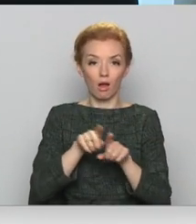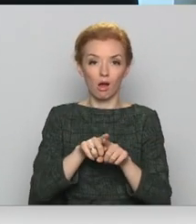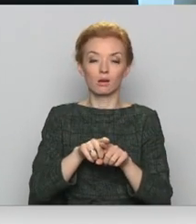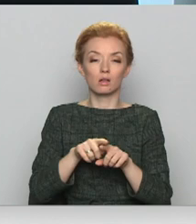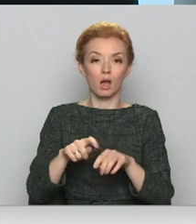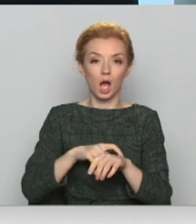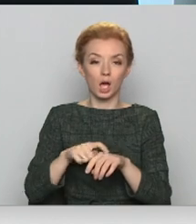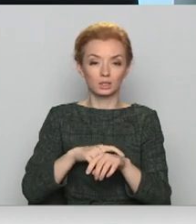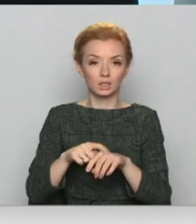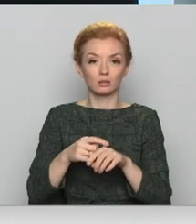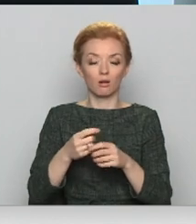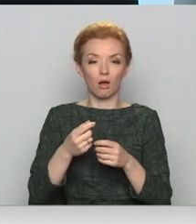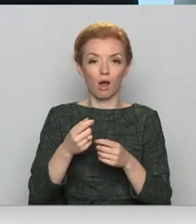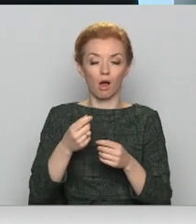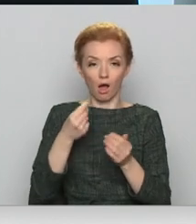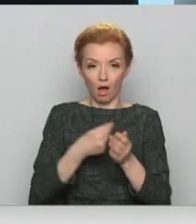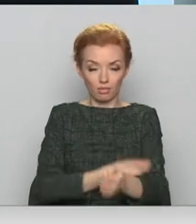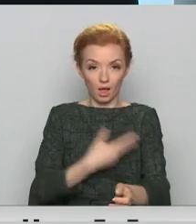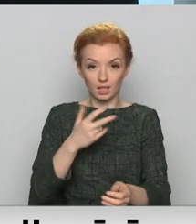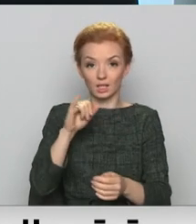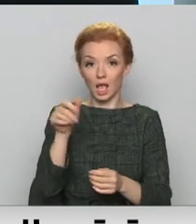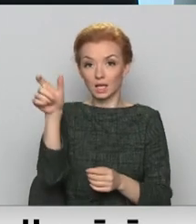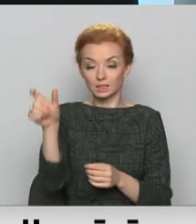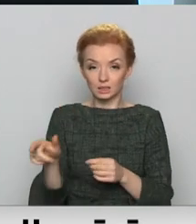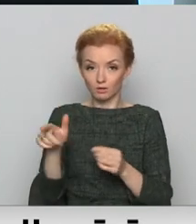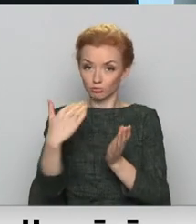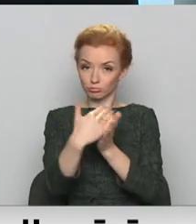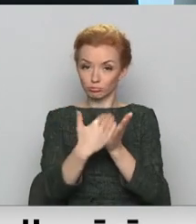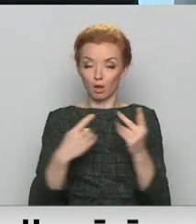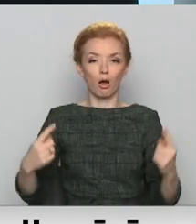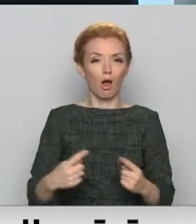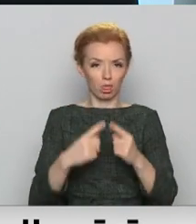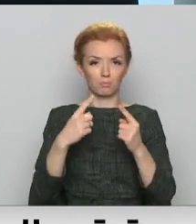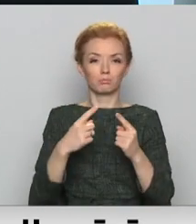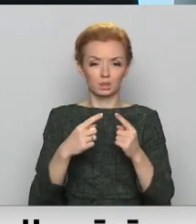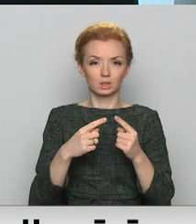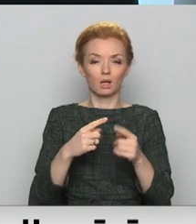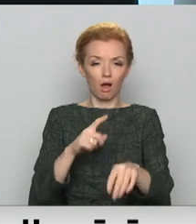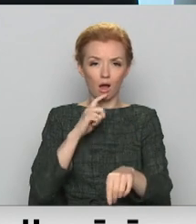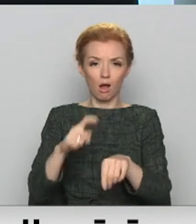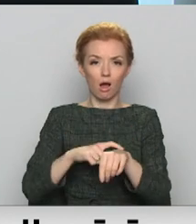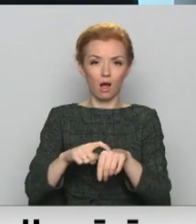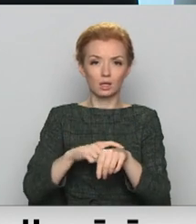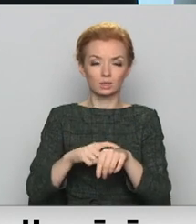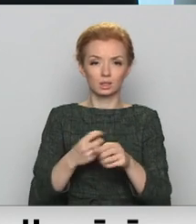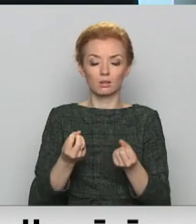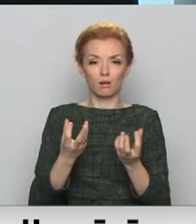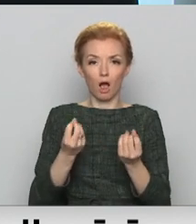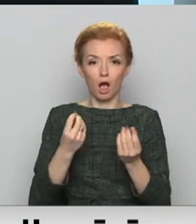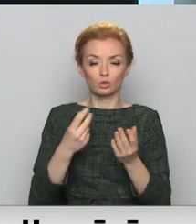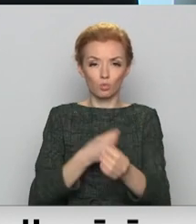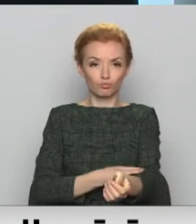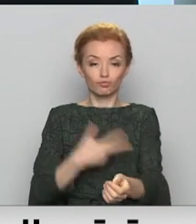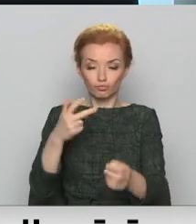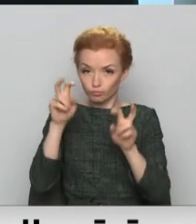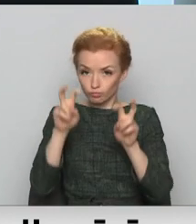analīzi, un tad, ja pacients atbilst noteiktiem kritērijiem, šie rādītāji asins gāzu analīzē ir atbilstoši